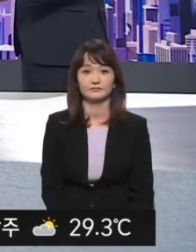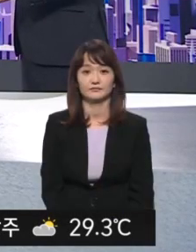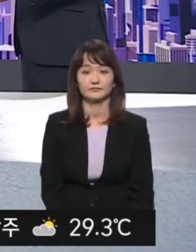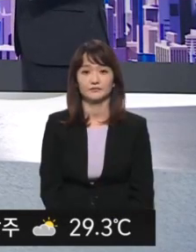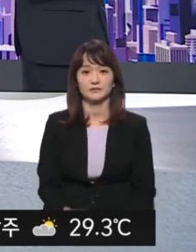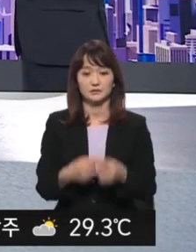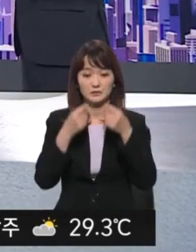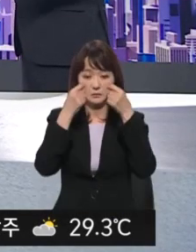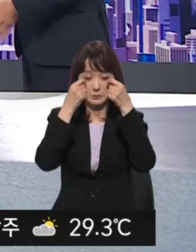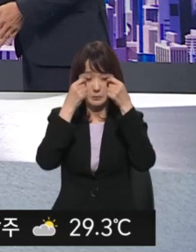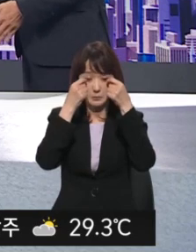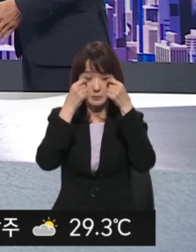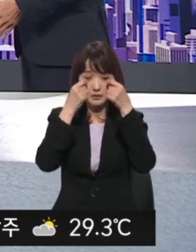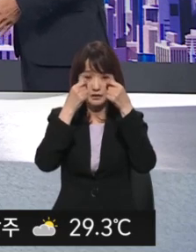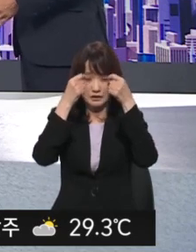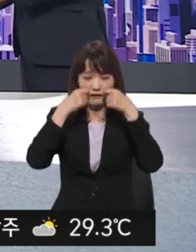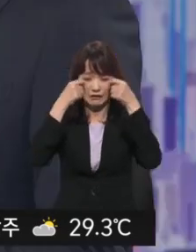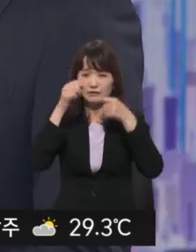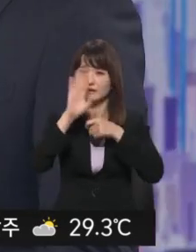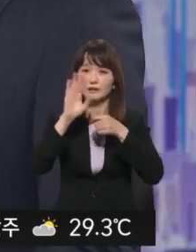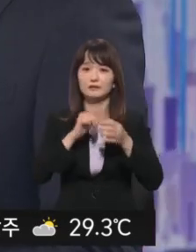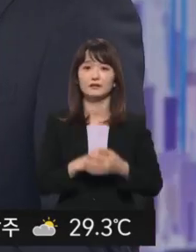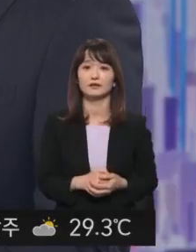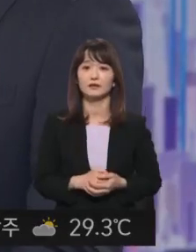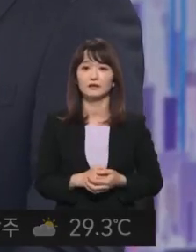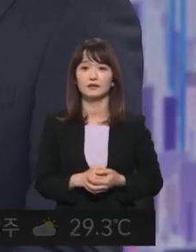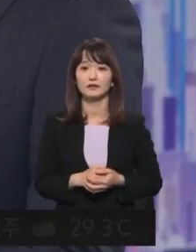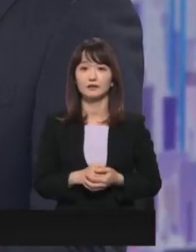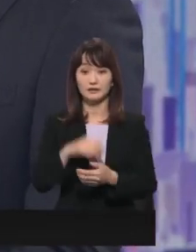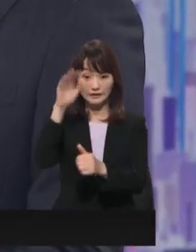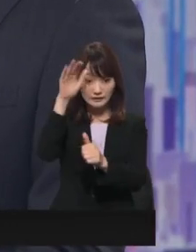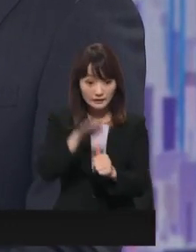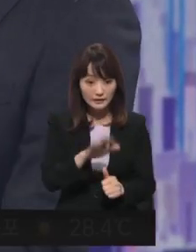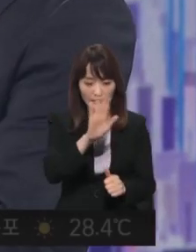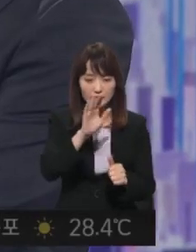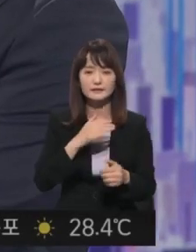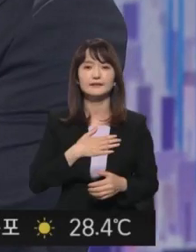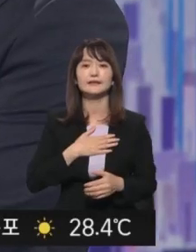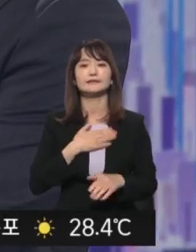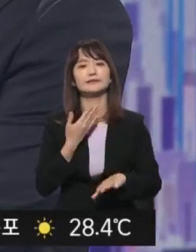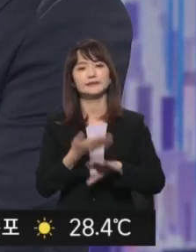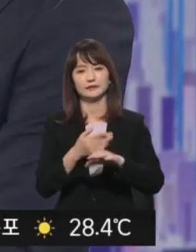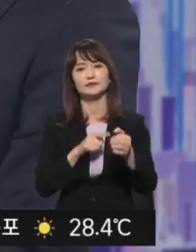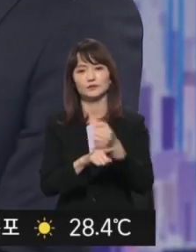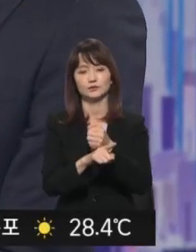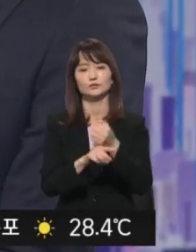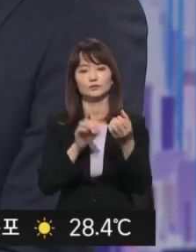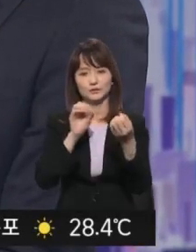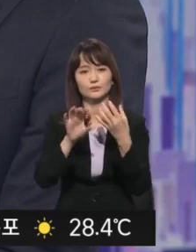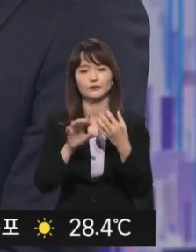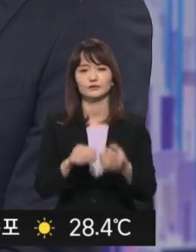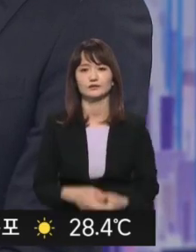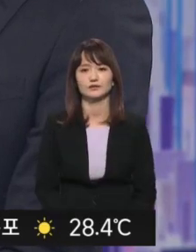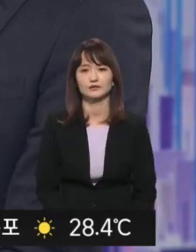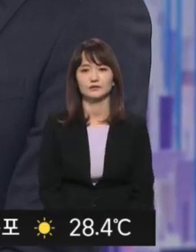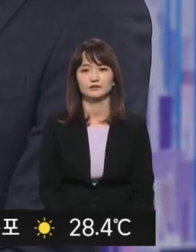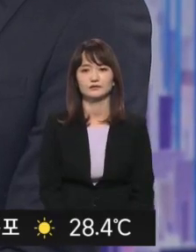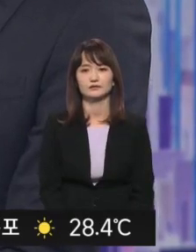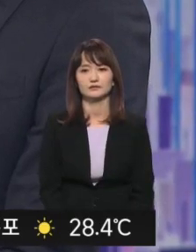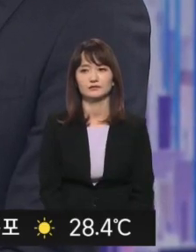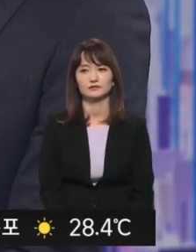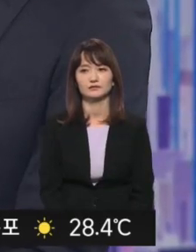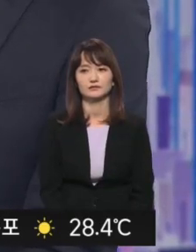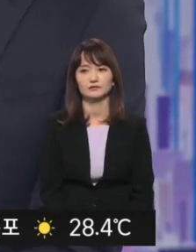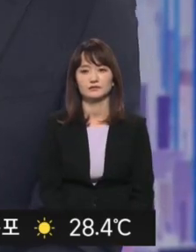눈물을 보였지만 운 건 아니다 그리고 그것도 탈락이 아니라 탈락되고 아니라 다른 이유 때문이다 얘기를 한 거죠 사실과 다르다